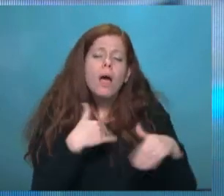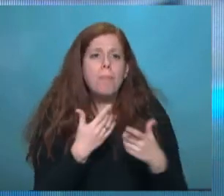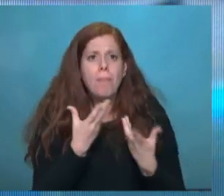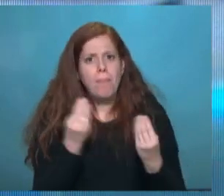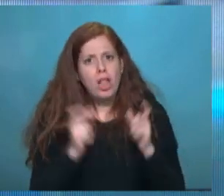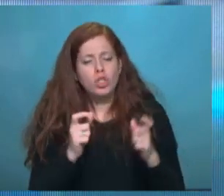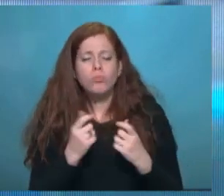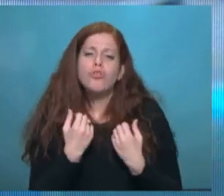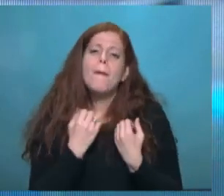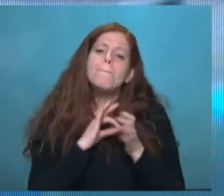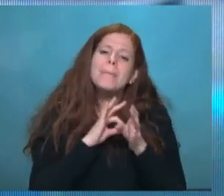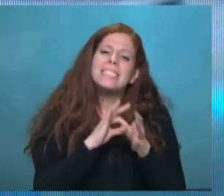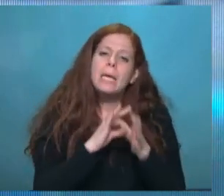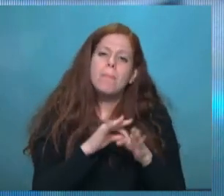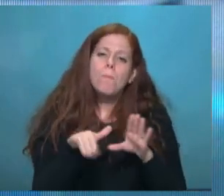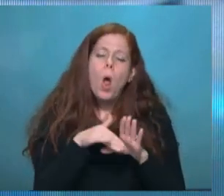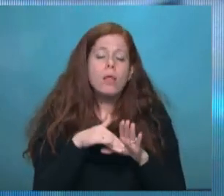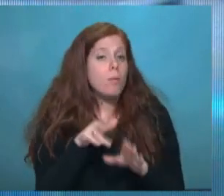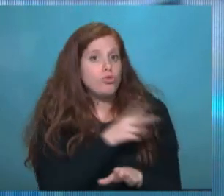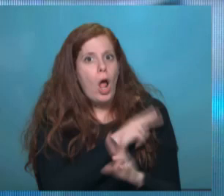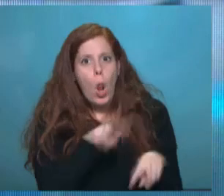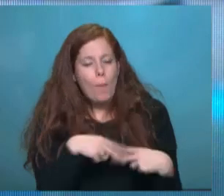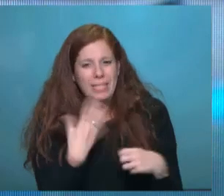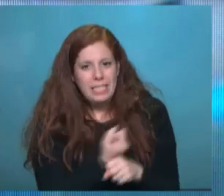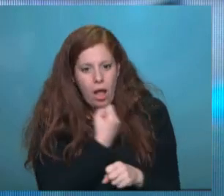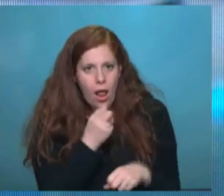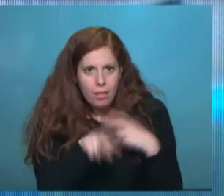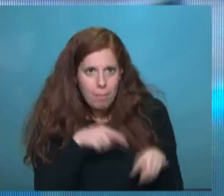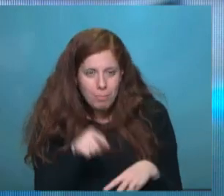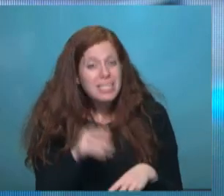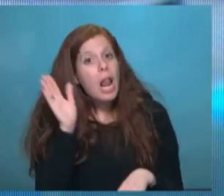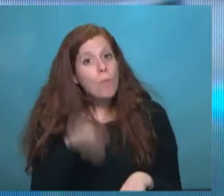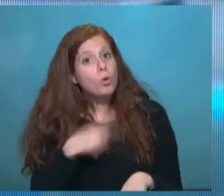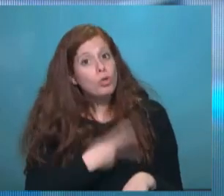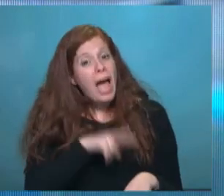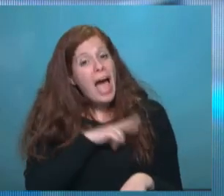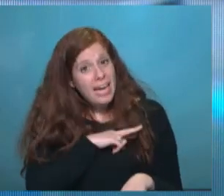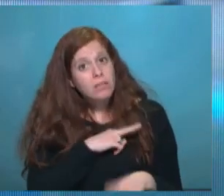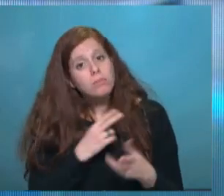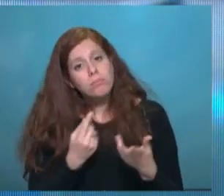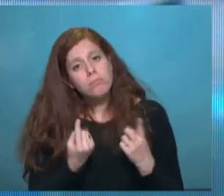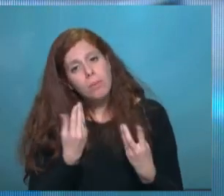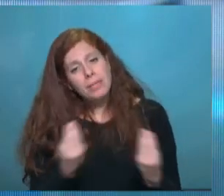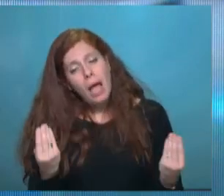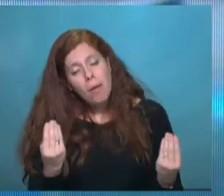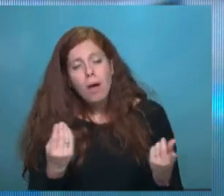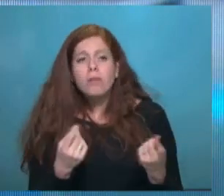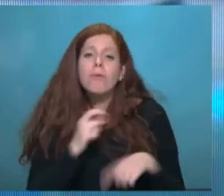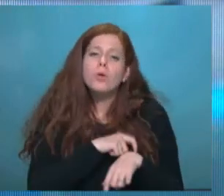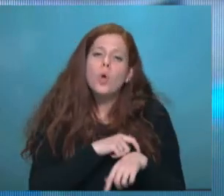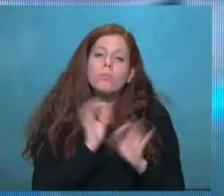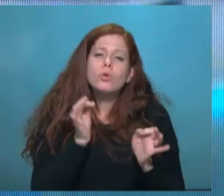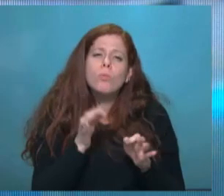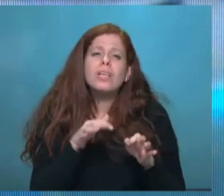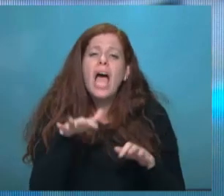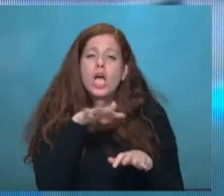פועלים. המשטרה איננה מצליחה לטפל במפגע הזה, אף על פי שהיא אחראית לו במידה רבה, ובשעות מסוימות היישוב